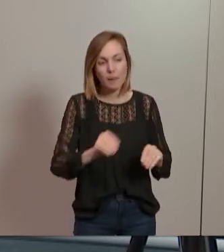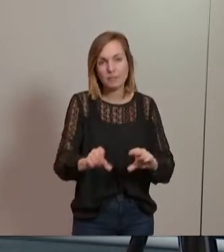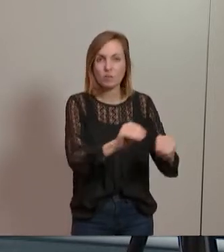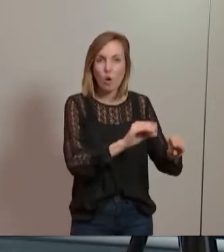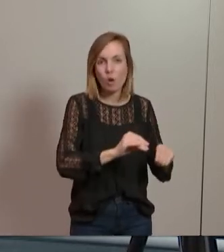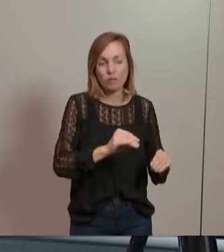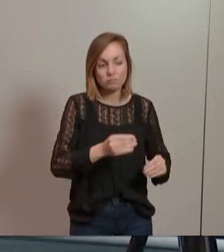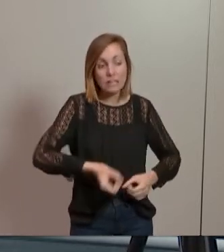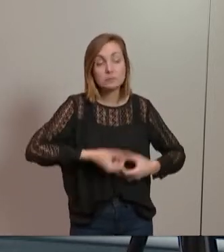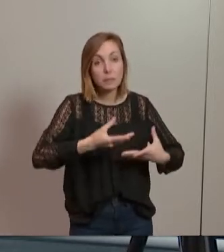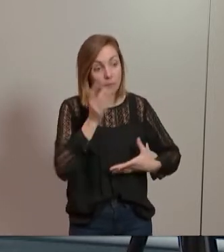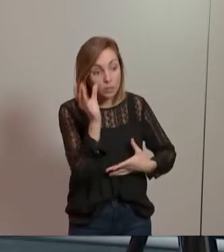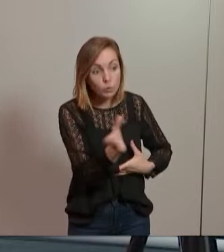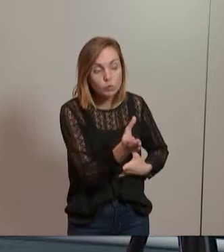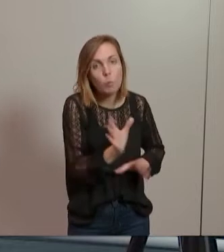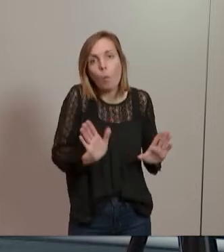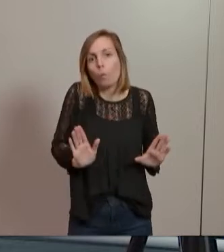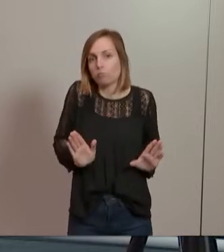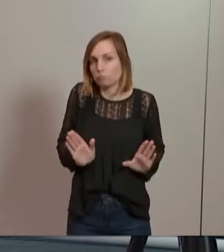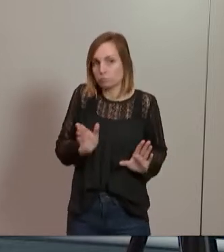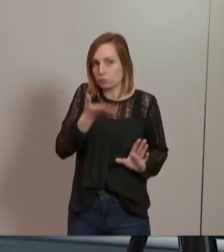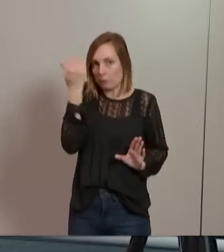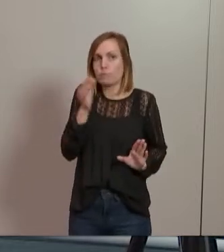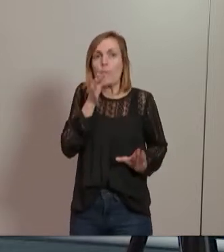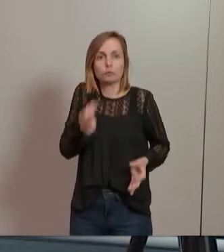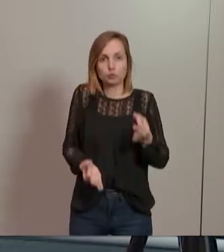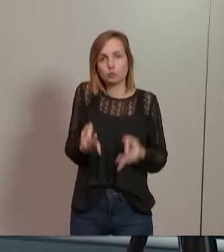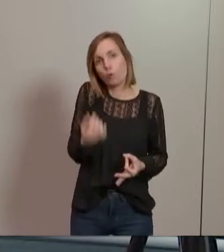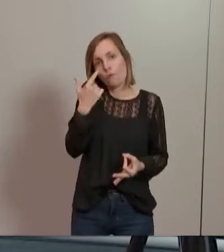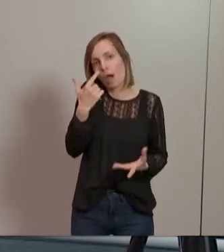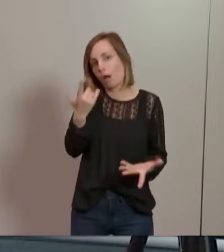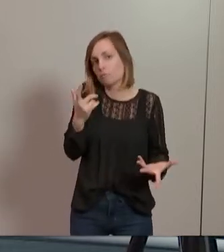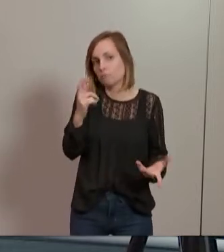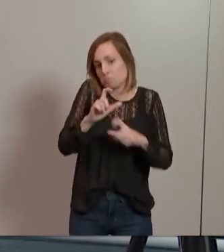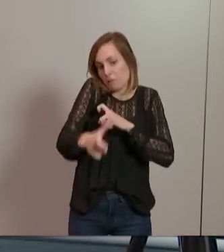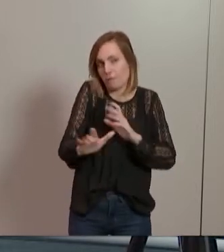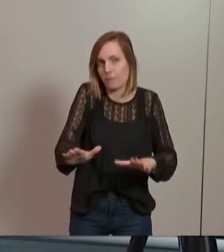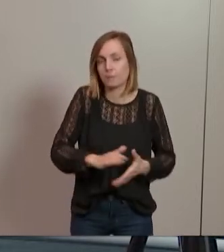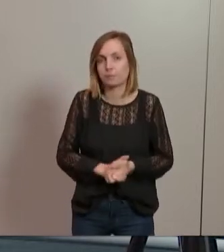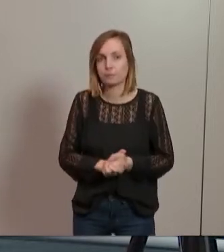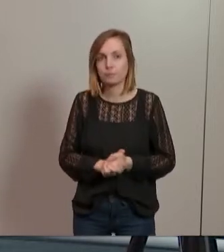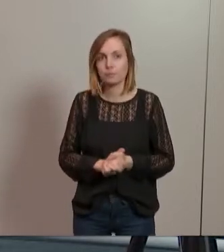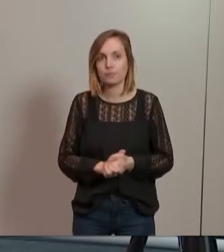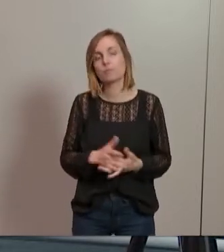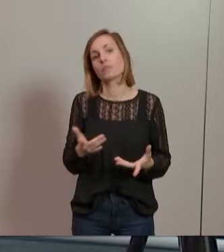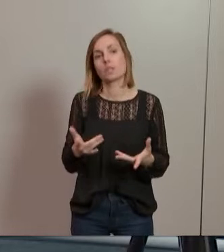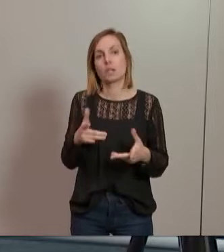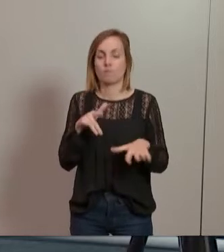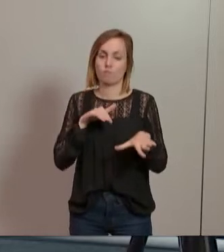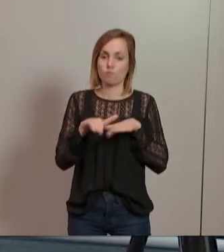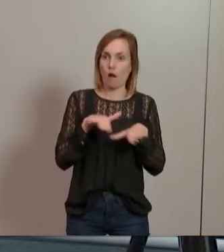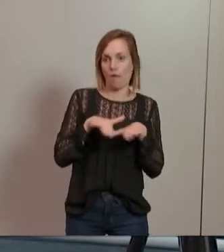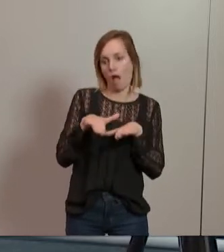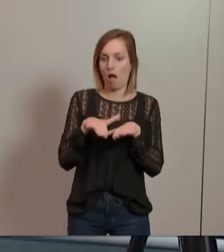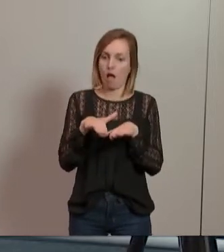après, je ne sais pas, il ne faut pas faire pour moi, de procès d'intention. On verra bien ce que ça donne. moyens en adéquation avec nos